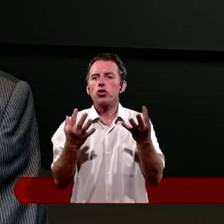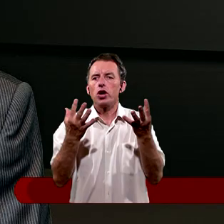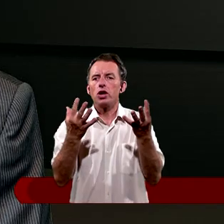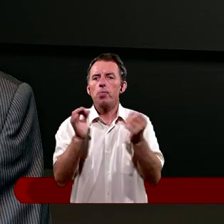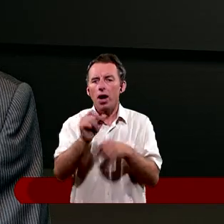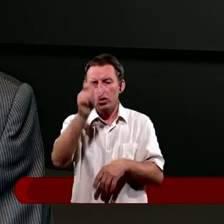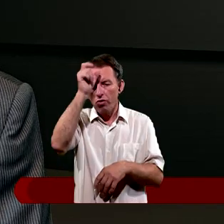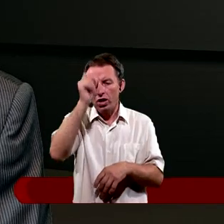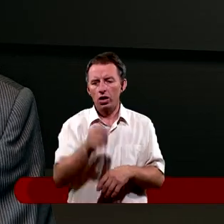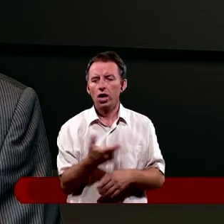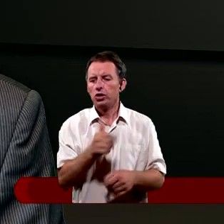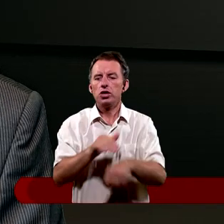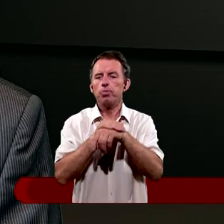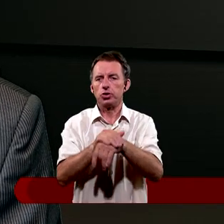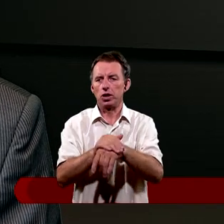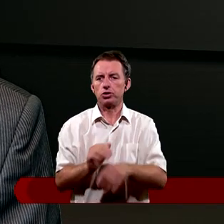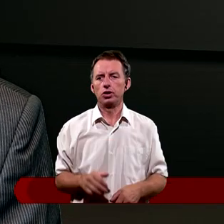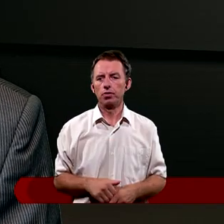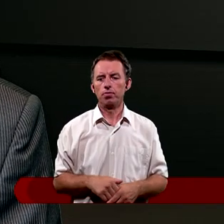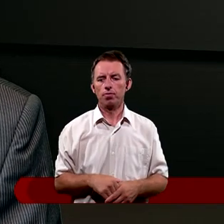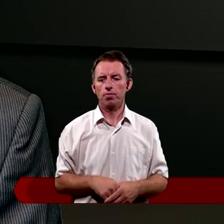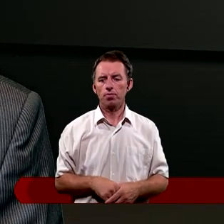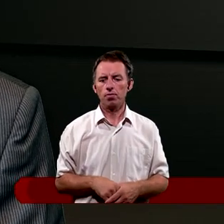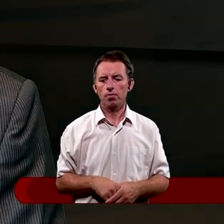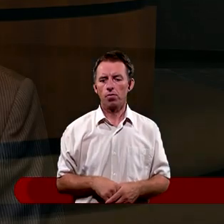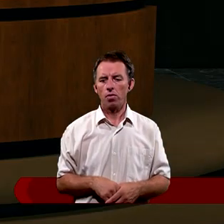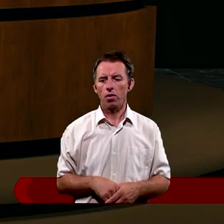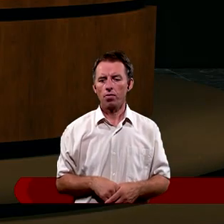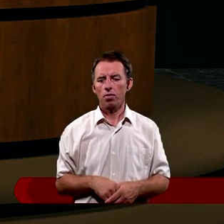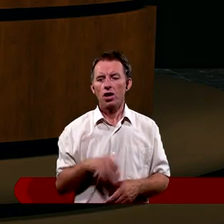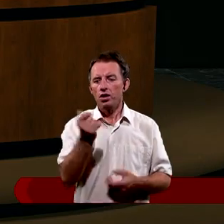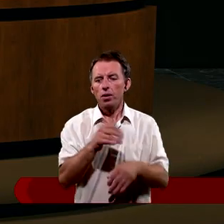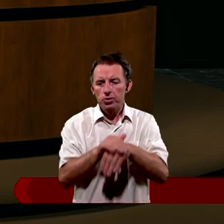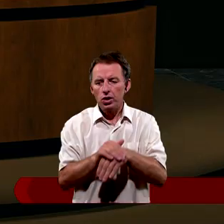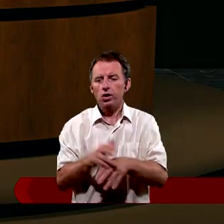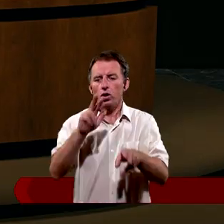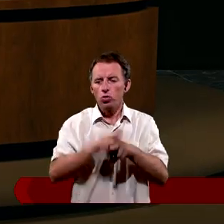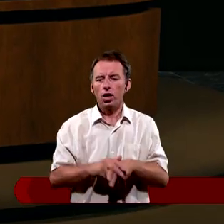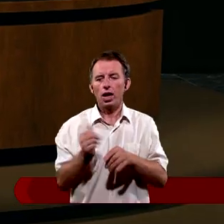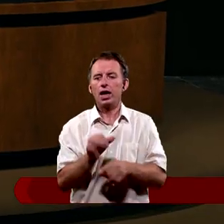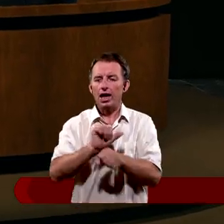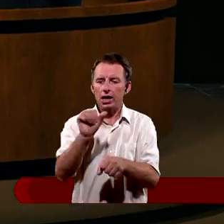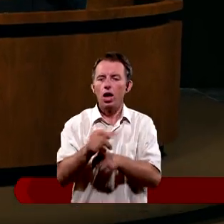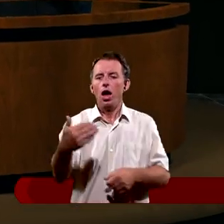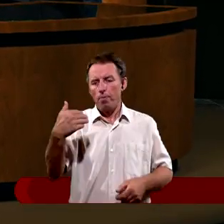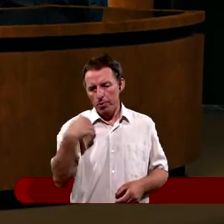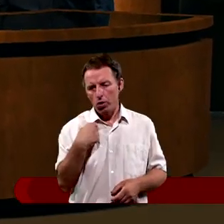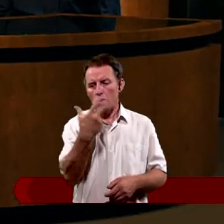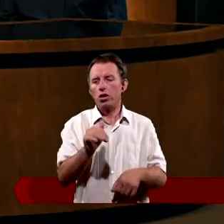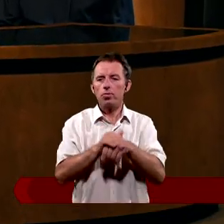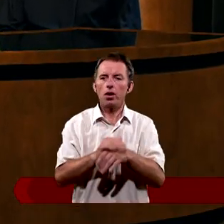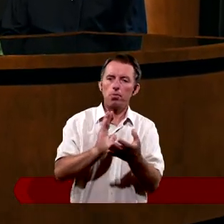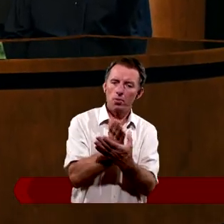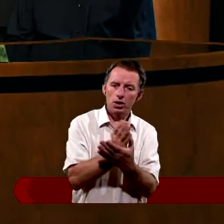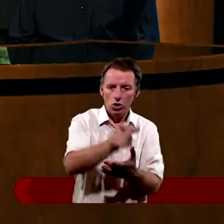stworzeniem a człowiekiem, nieprzyjaźń. No ale główna nieprzyjaźń, jaka wtedy zaistniała, to była to nieprzyjaźń